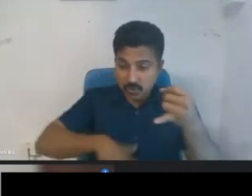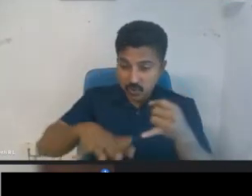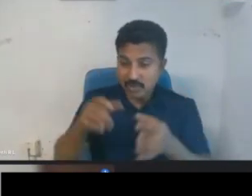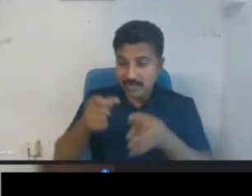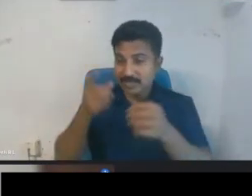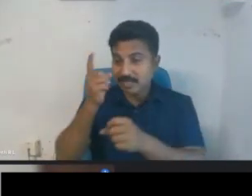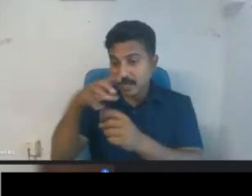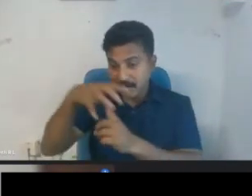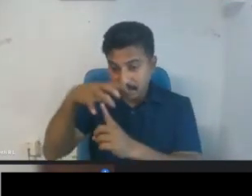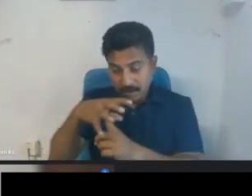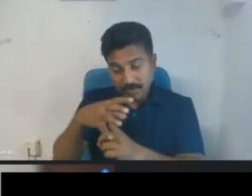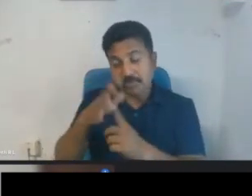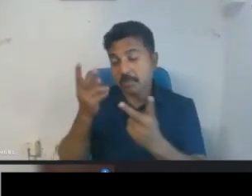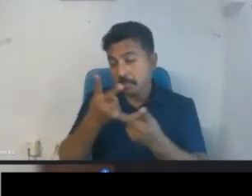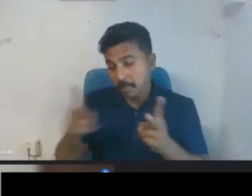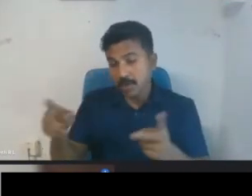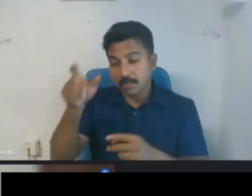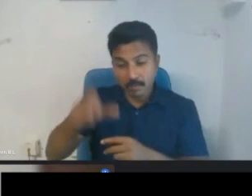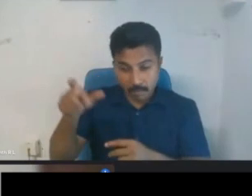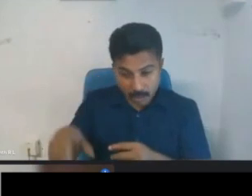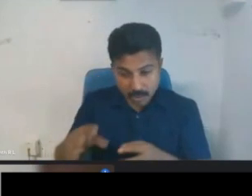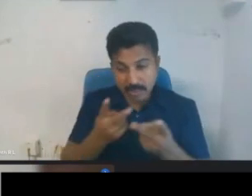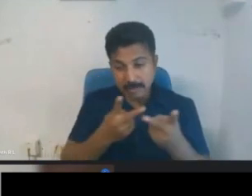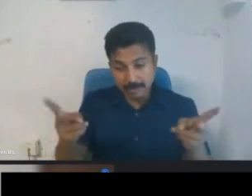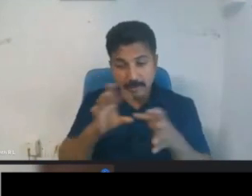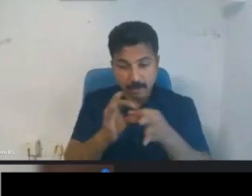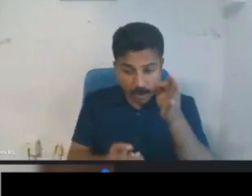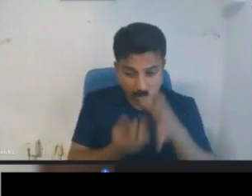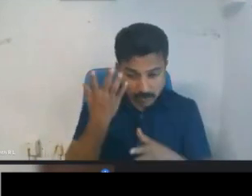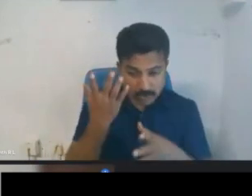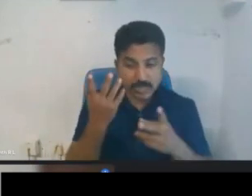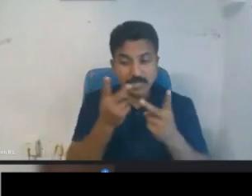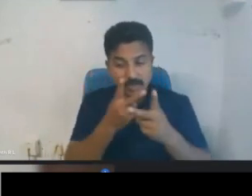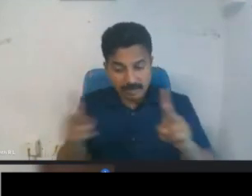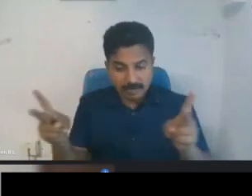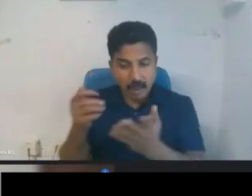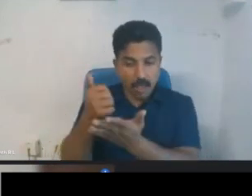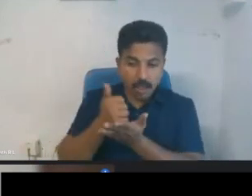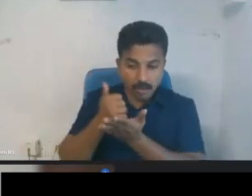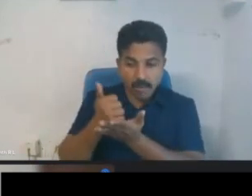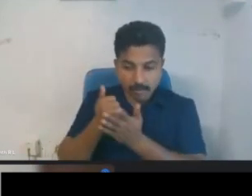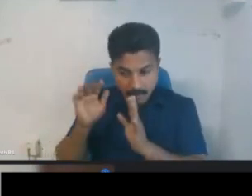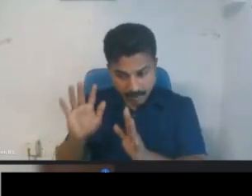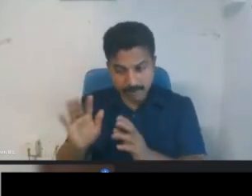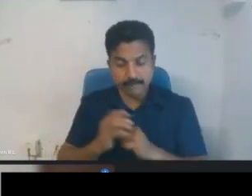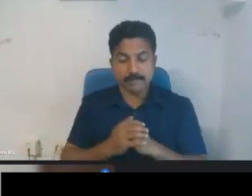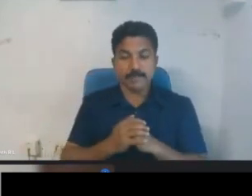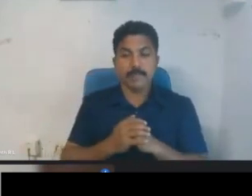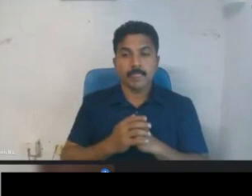വകുപ്പുമായി ബന്ധപ്പെട്ട് ഒരുപാട് ഉദ്യോഗസ്ഥന്മാരുണ്ട്, ഒരുപാട് സന്നദ്ധ സംഘടനകളുണ്ട്, ഈ മേഖലയിൽ പ്രവർത്തിക്കുന്ന